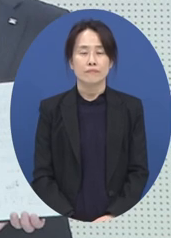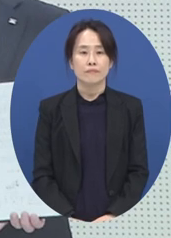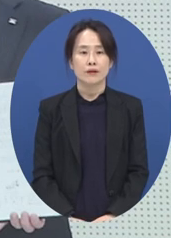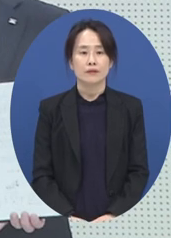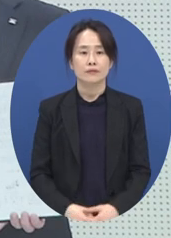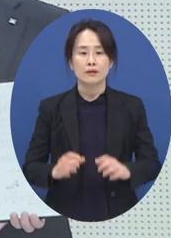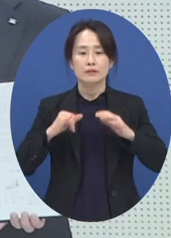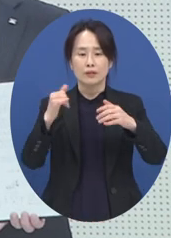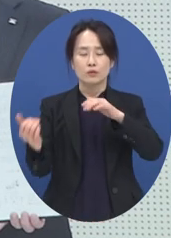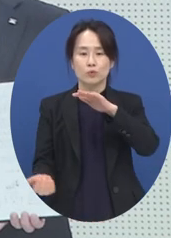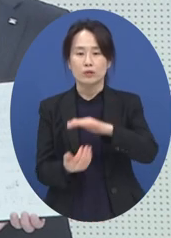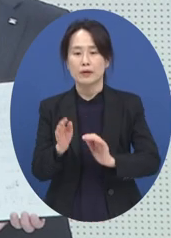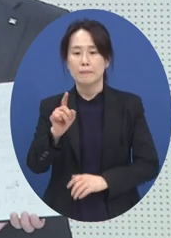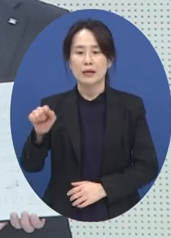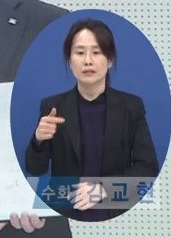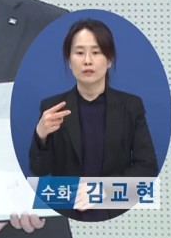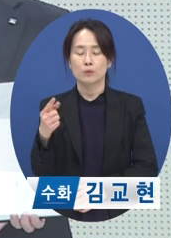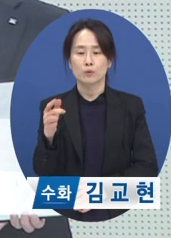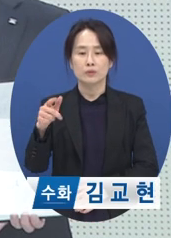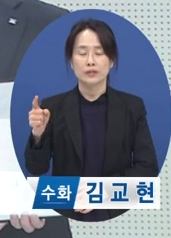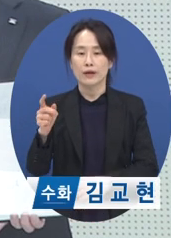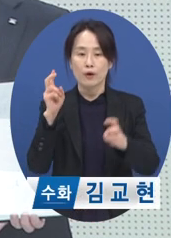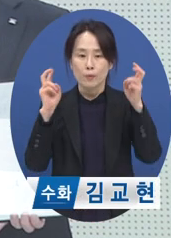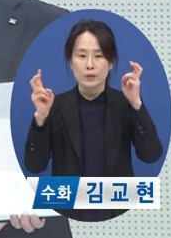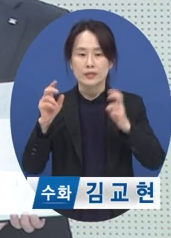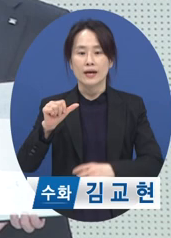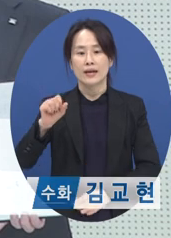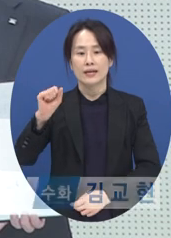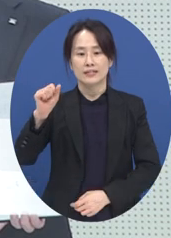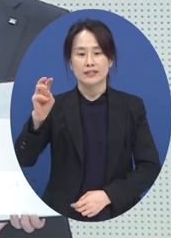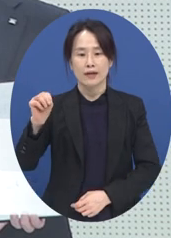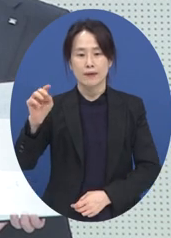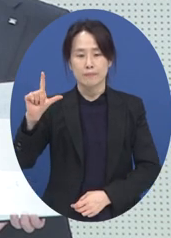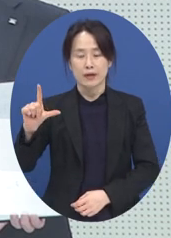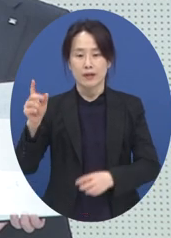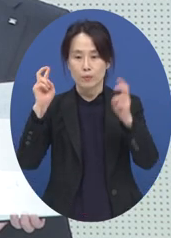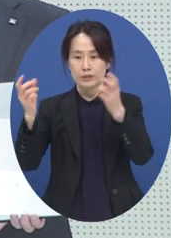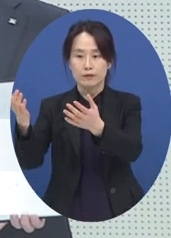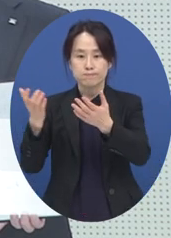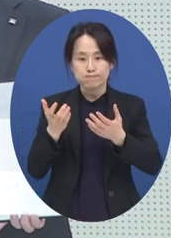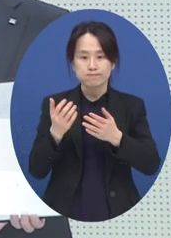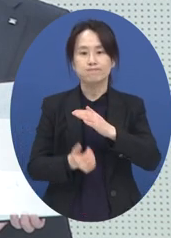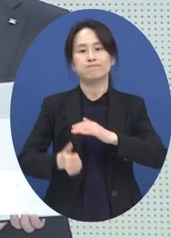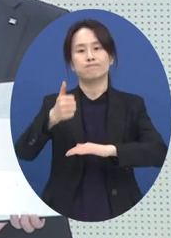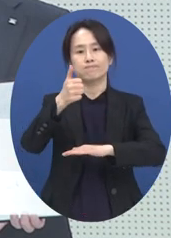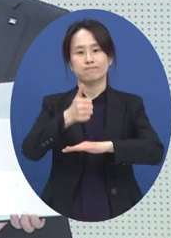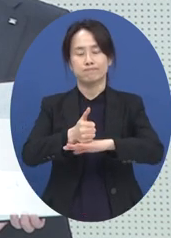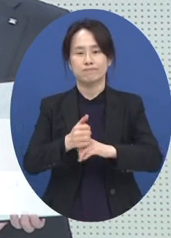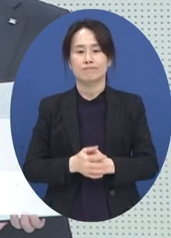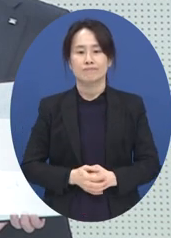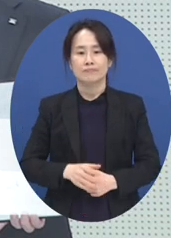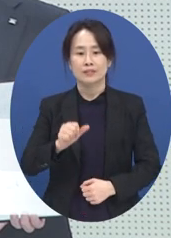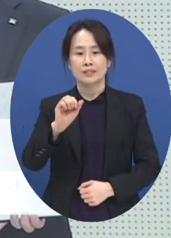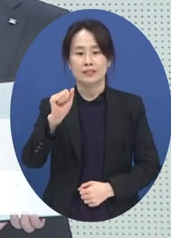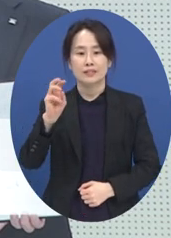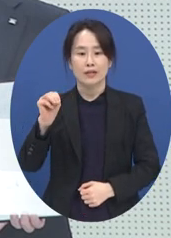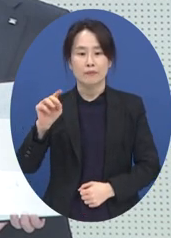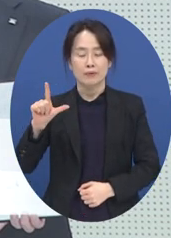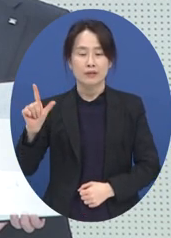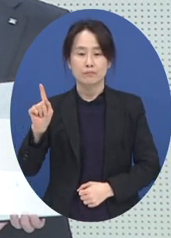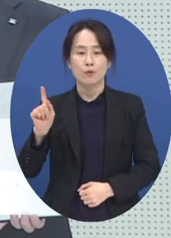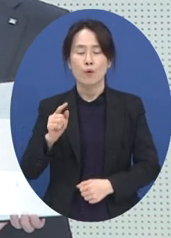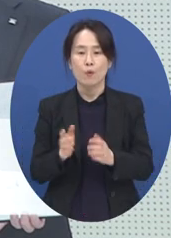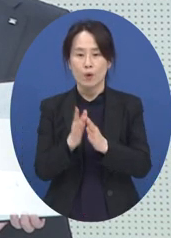경기도가 세계 최대 반도체 장비 기업인 ASML 클러스터 유치에 성공했습니다. ASML은 화성